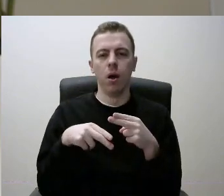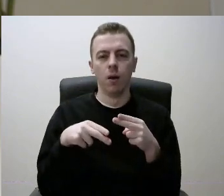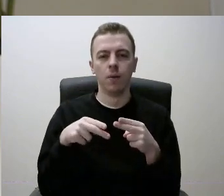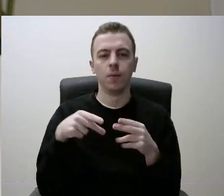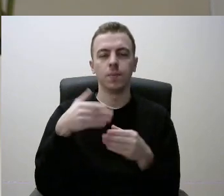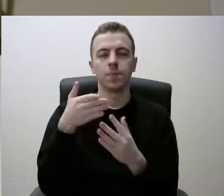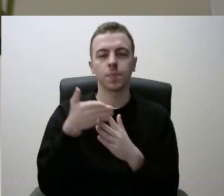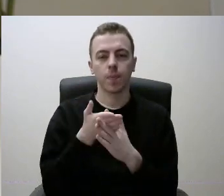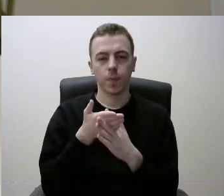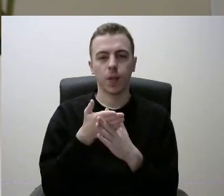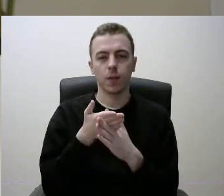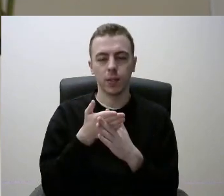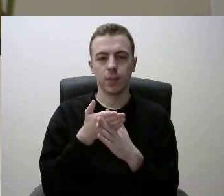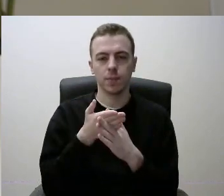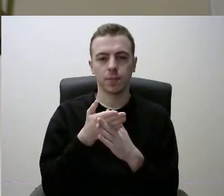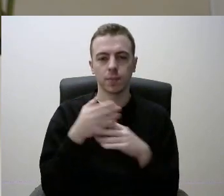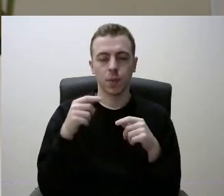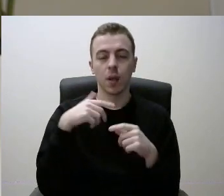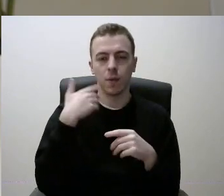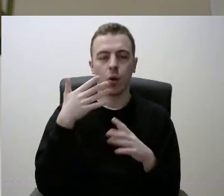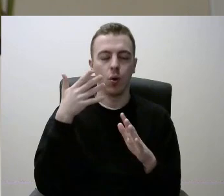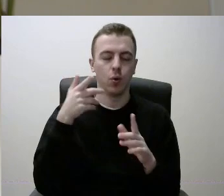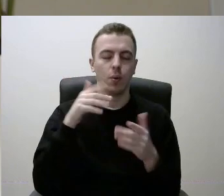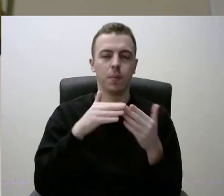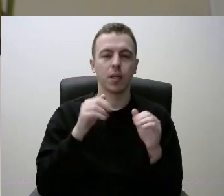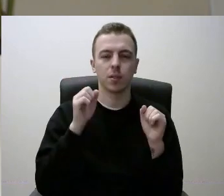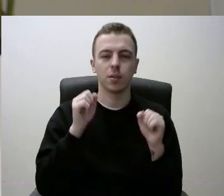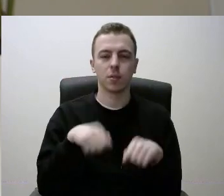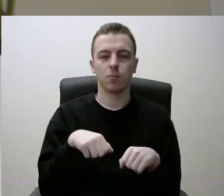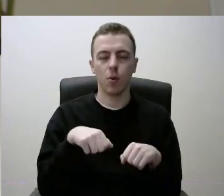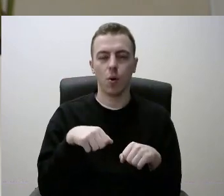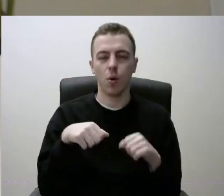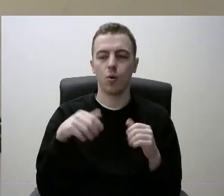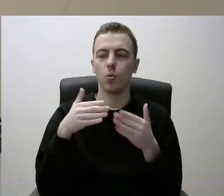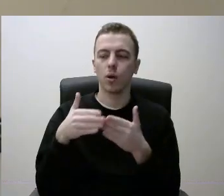dividendų. Tada miestas tikrai reikšmingai pajustų uosto pagalbą miestui.